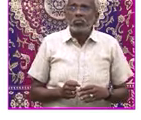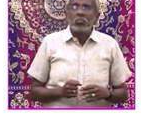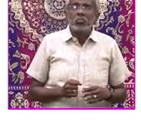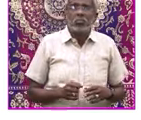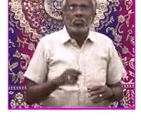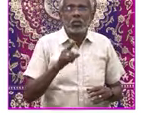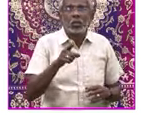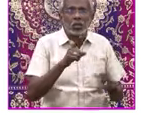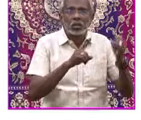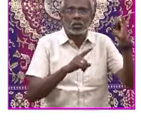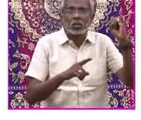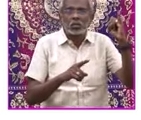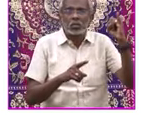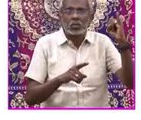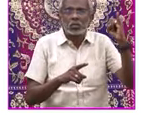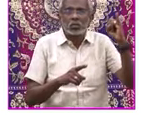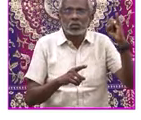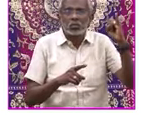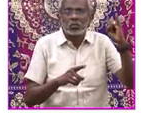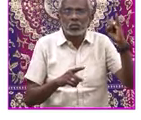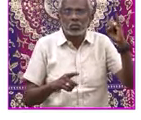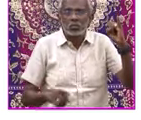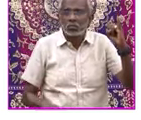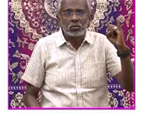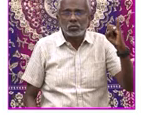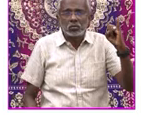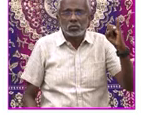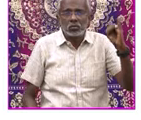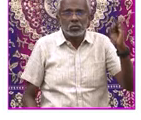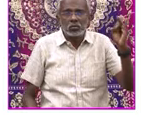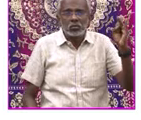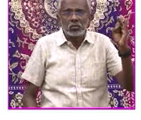மாயை அப்படின்னா இல்லாத தோற்றம்னு பொருள். ஊழி,